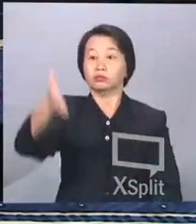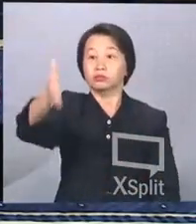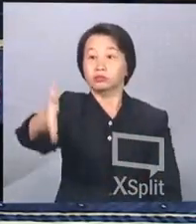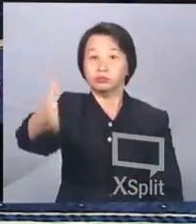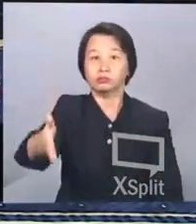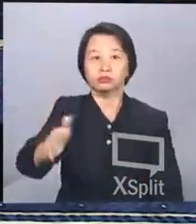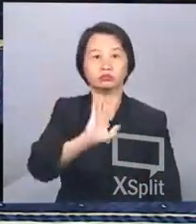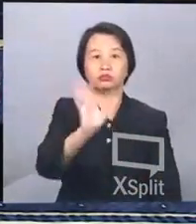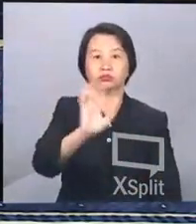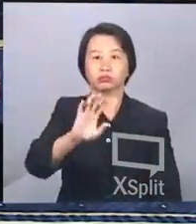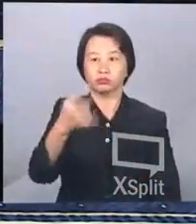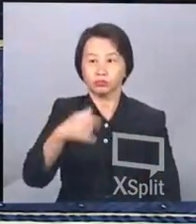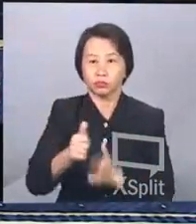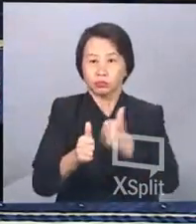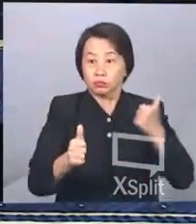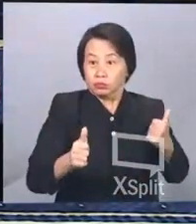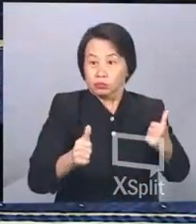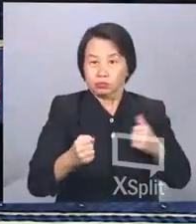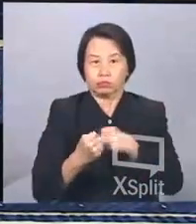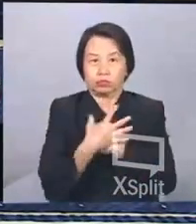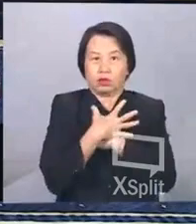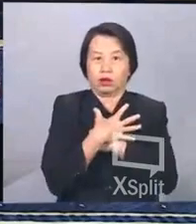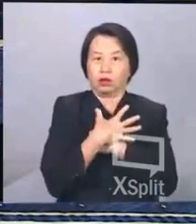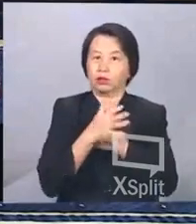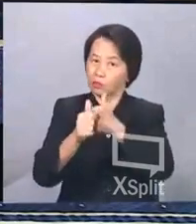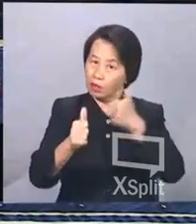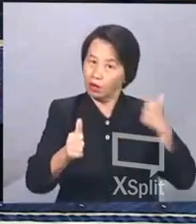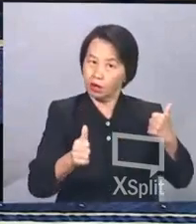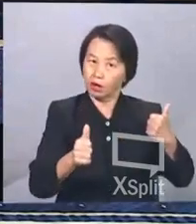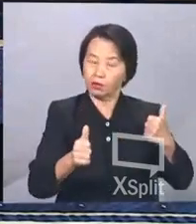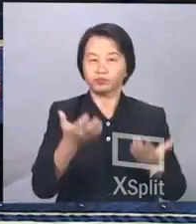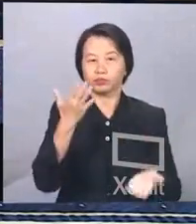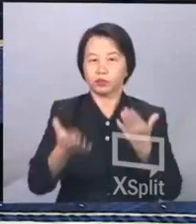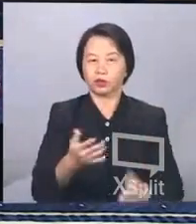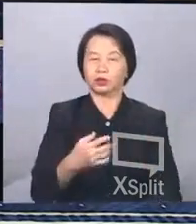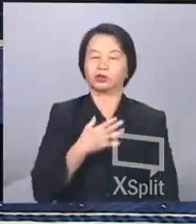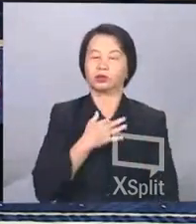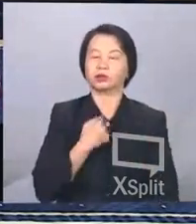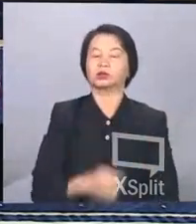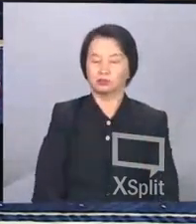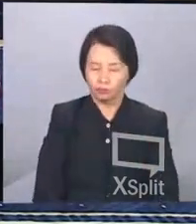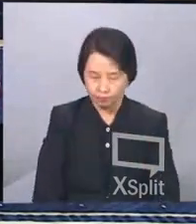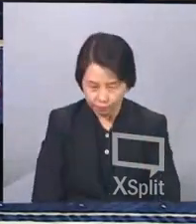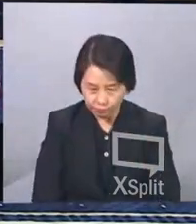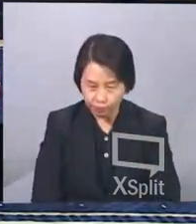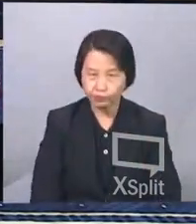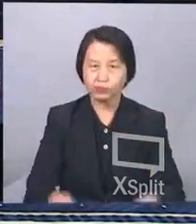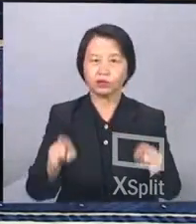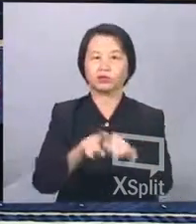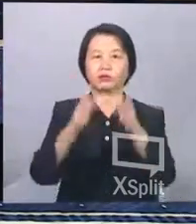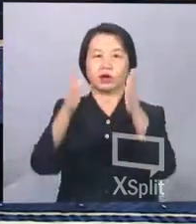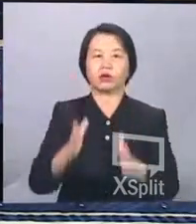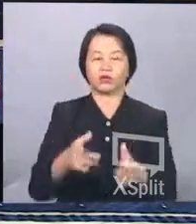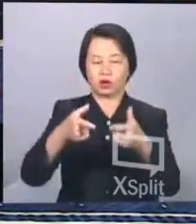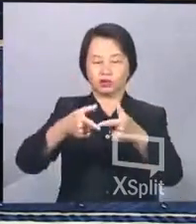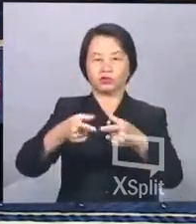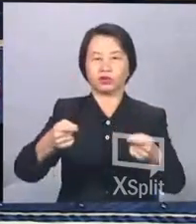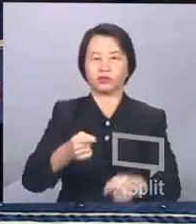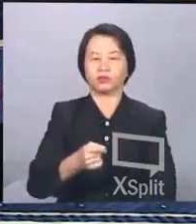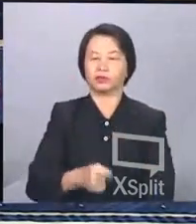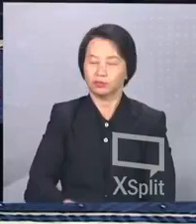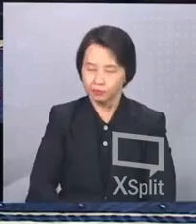mengelakkan jangkitan virus mungkin kita tunduk macam orang Jepun tunduk sadja